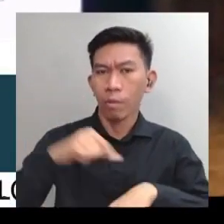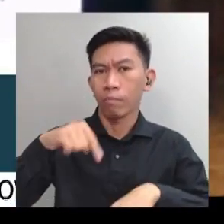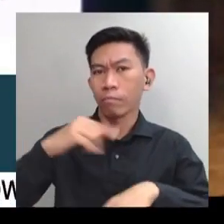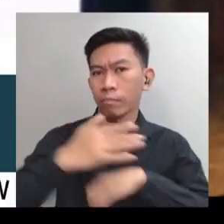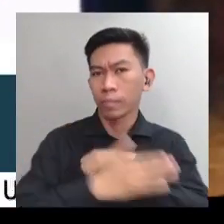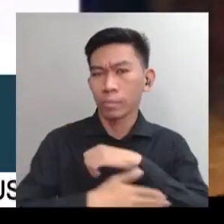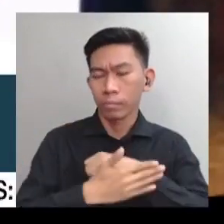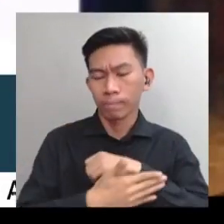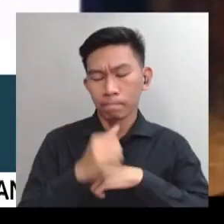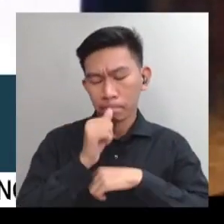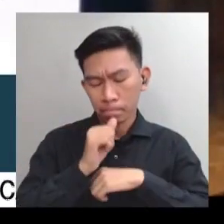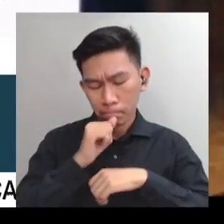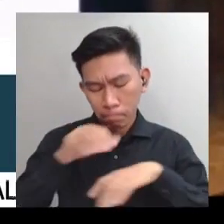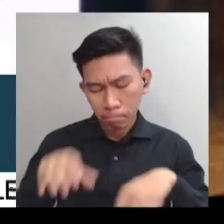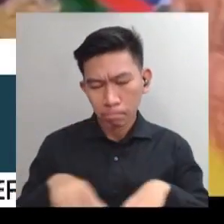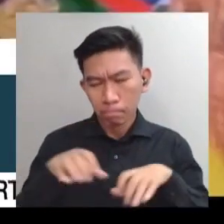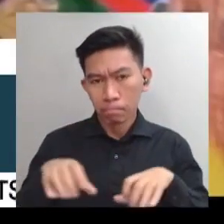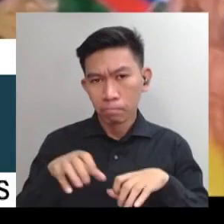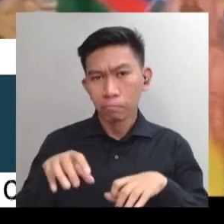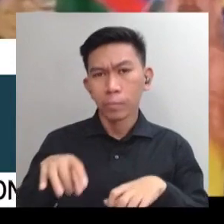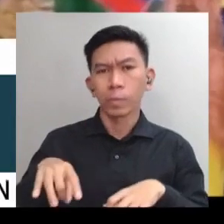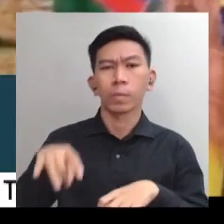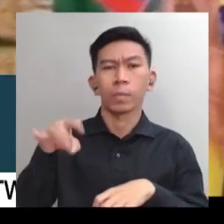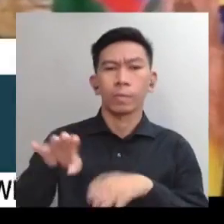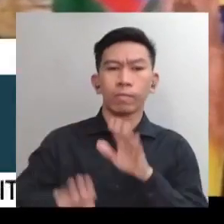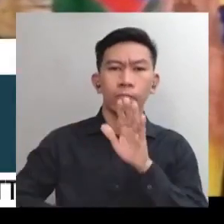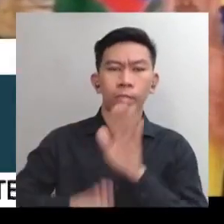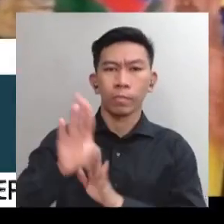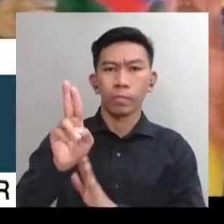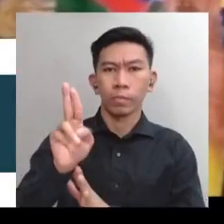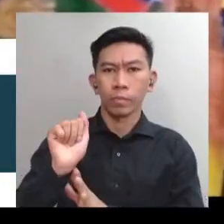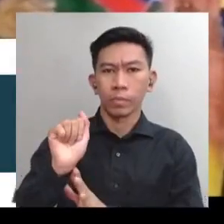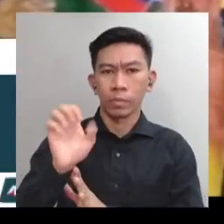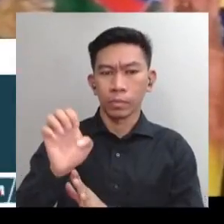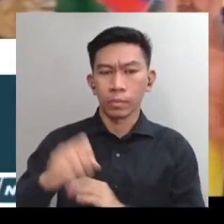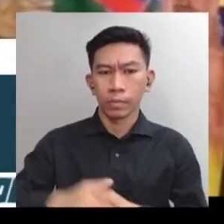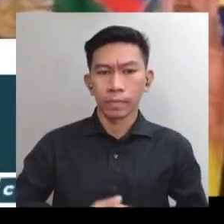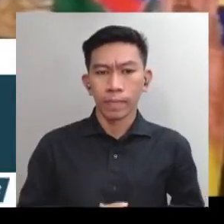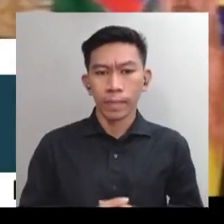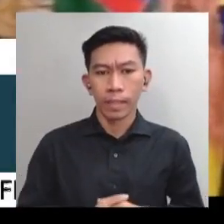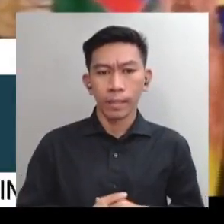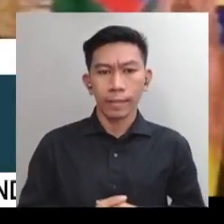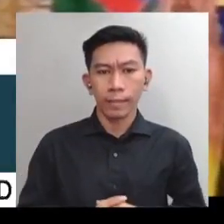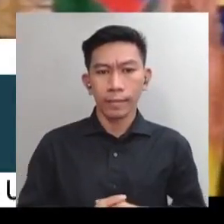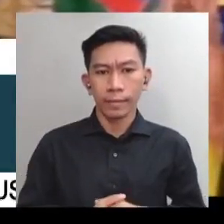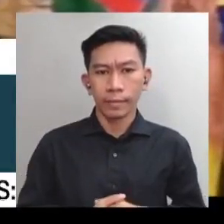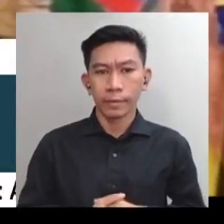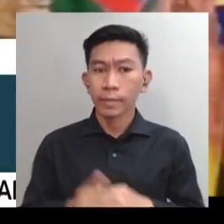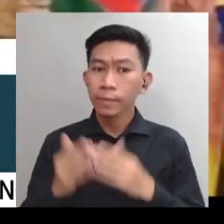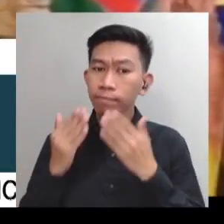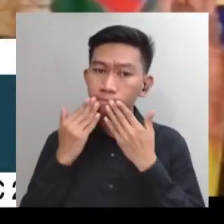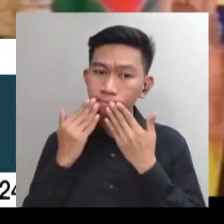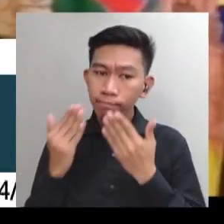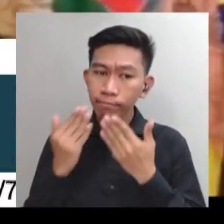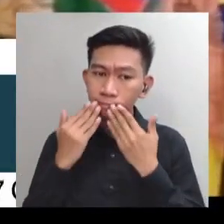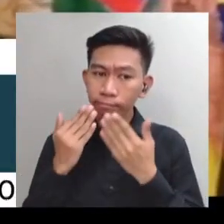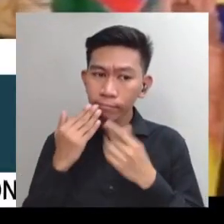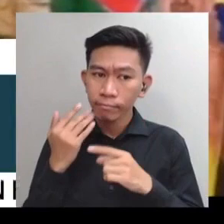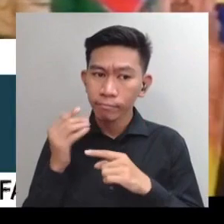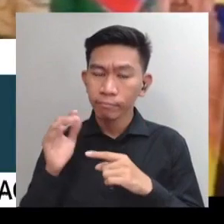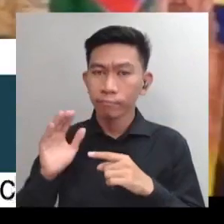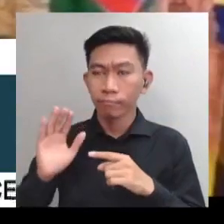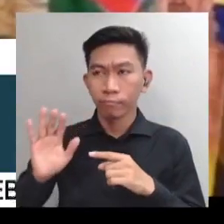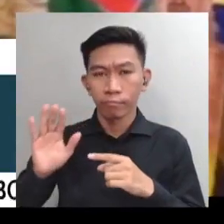rin sa pag-asenso ng UAE. Papasalamat kami sa pinagulan ng United Arab Emirates